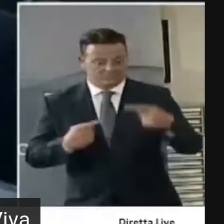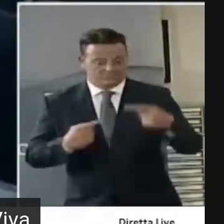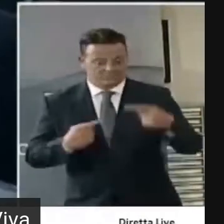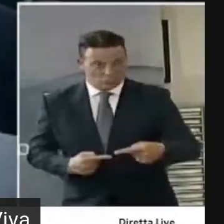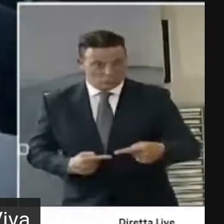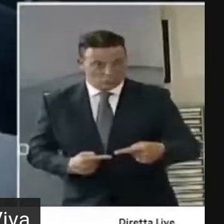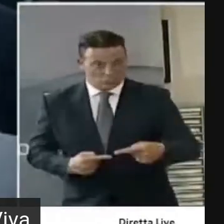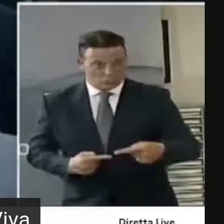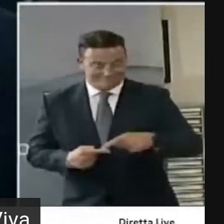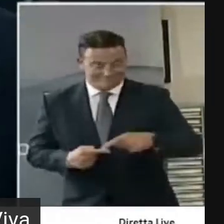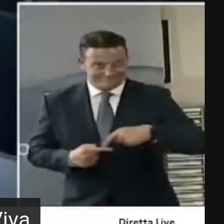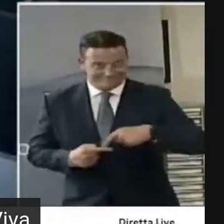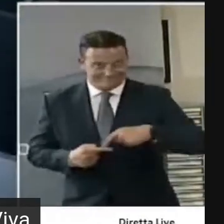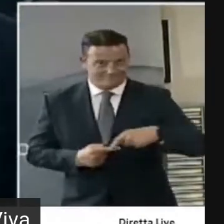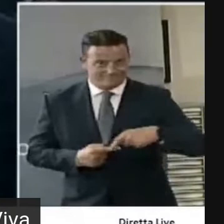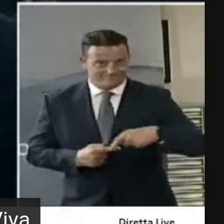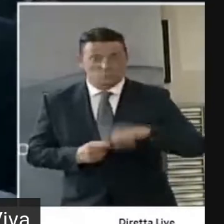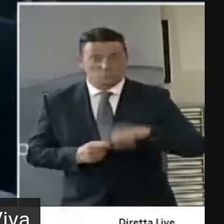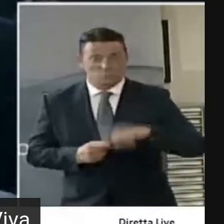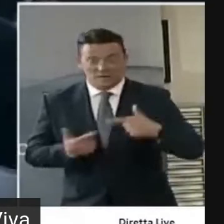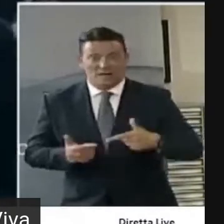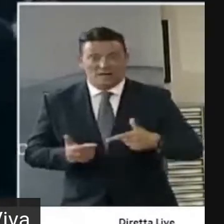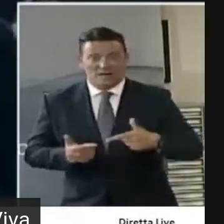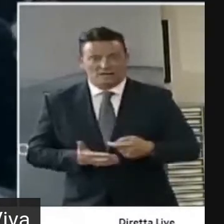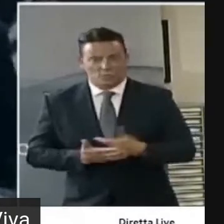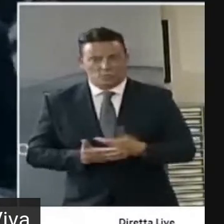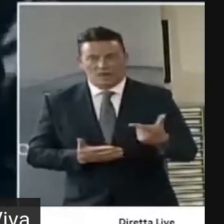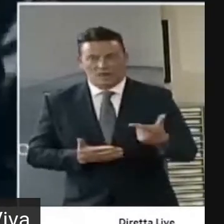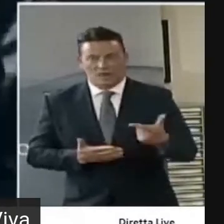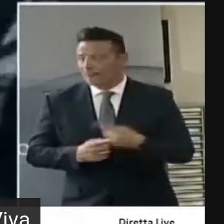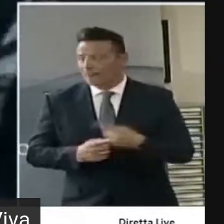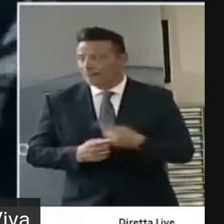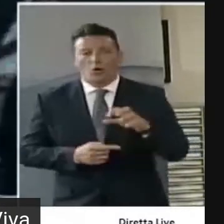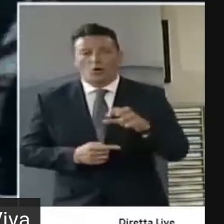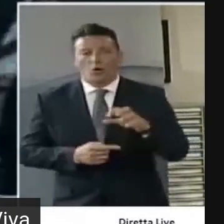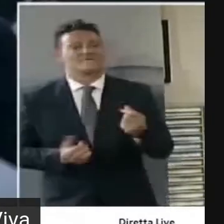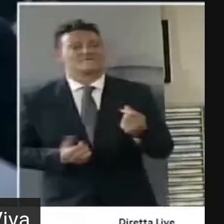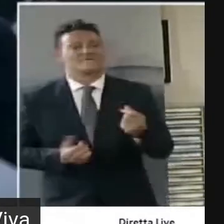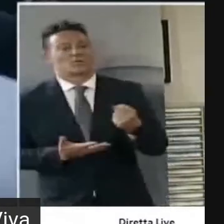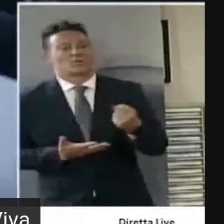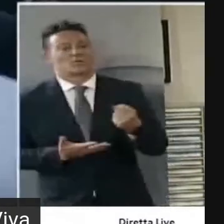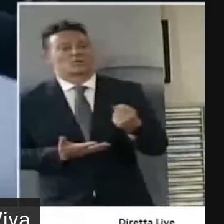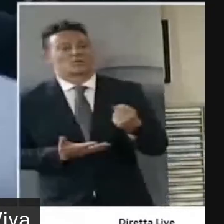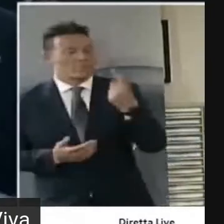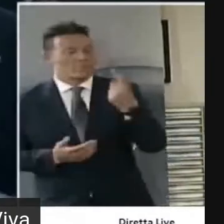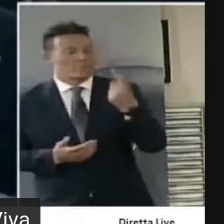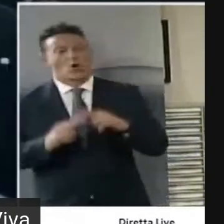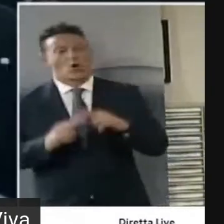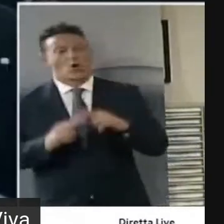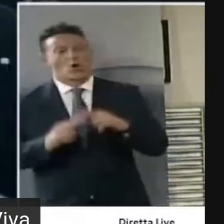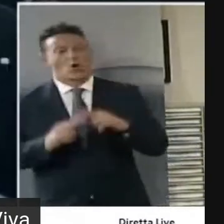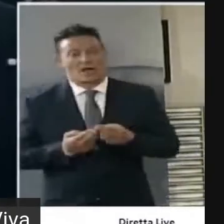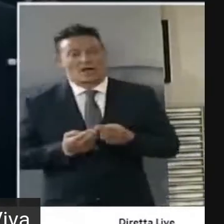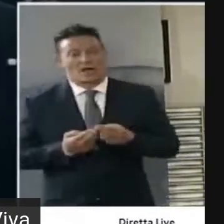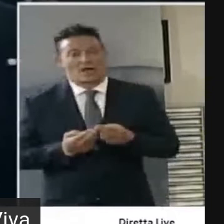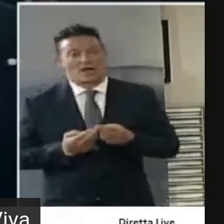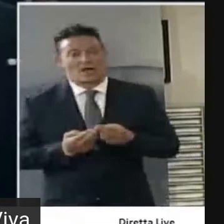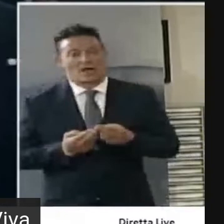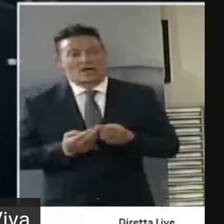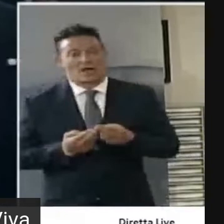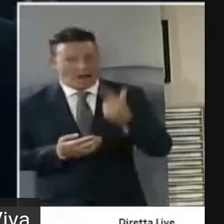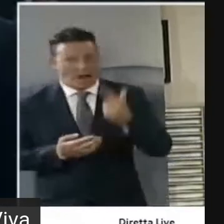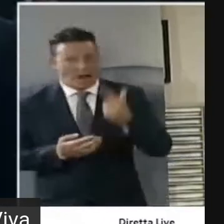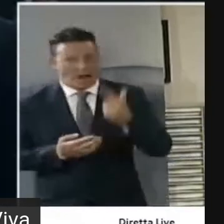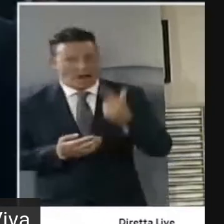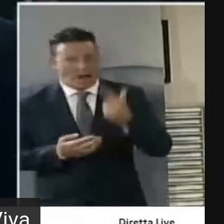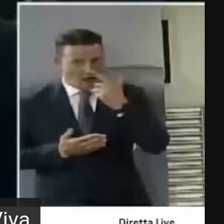ma soprattutto indicare la priorità e quindi recuperare i finanziamenti utili per il completamento di questo adeguamento,